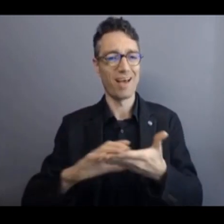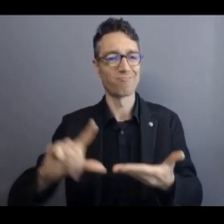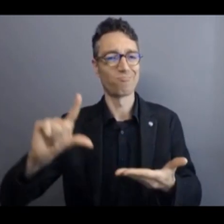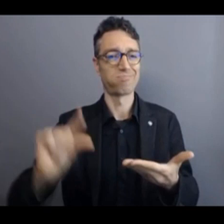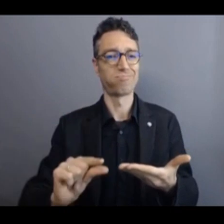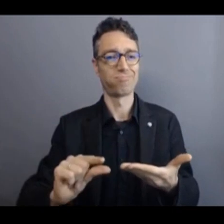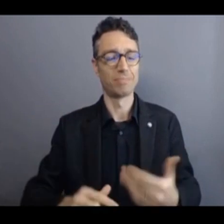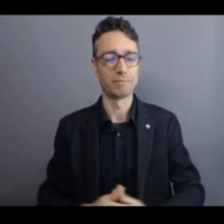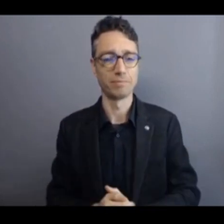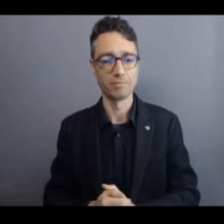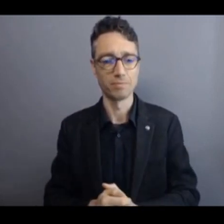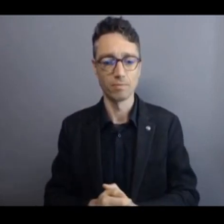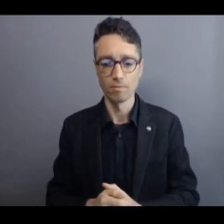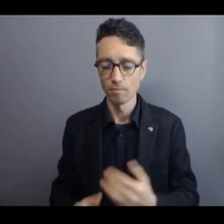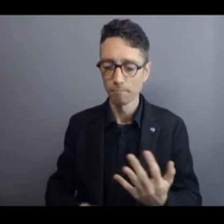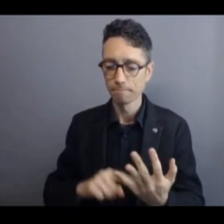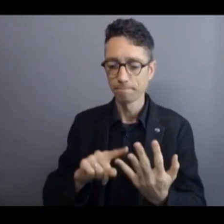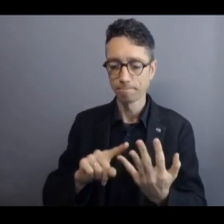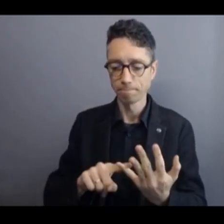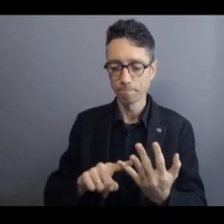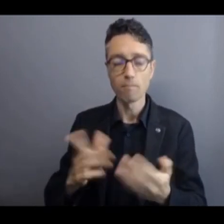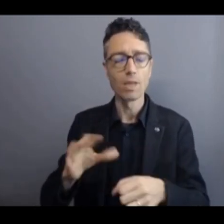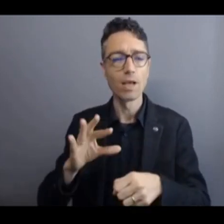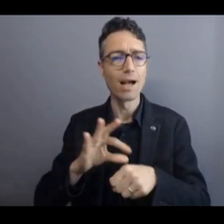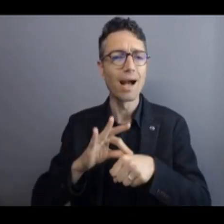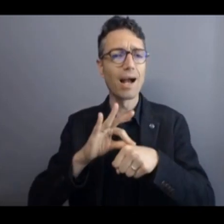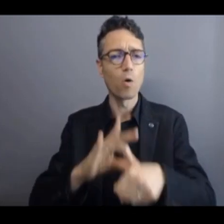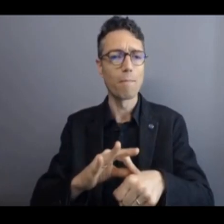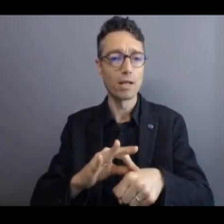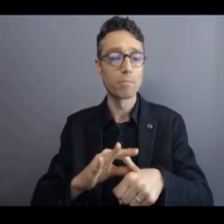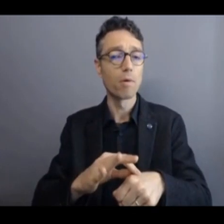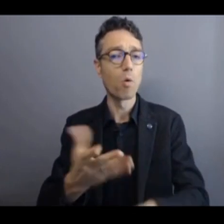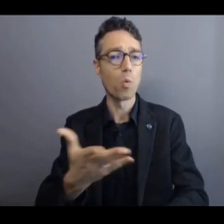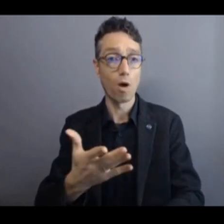a également un accompagnement côté personnel.